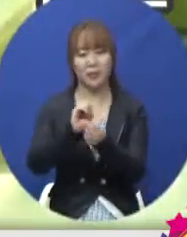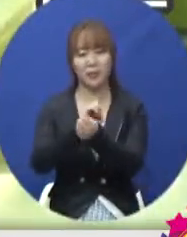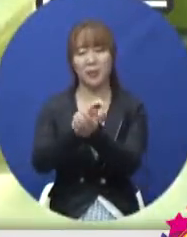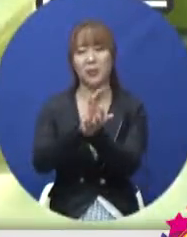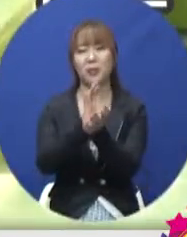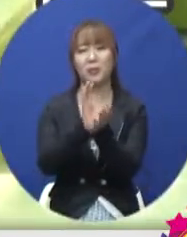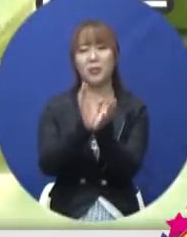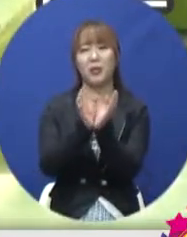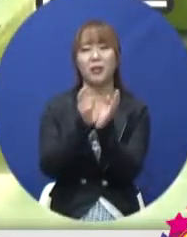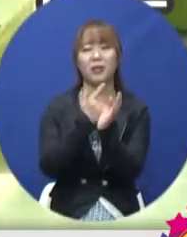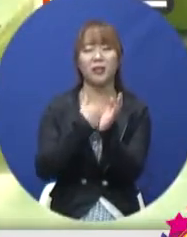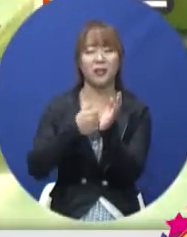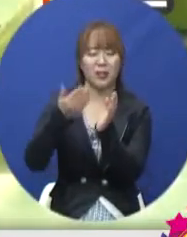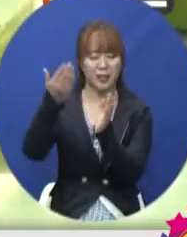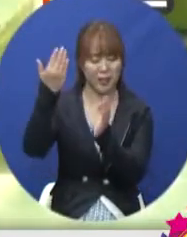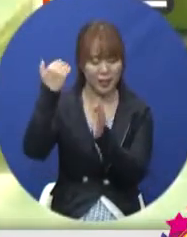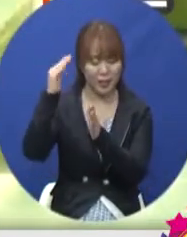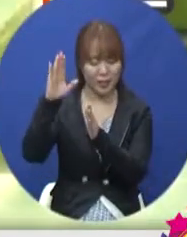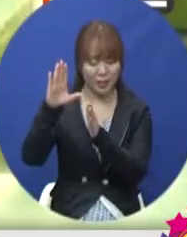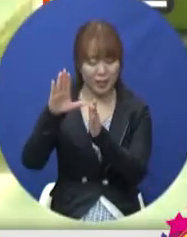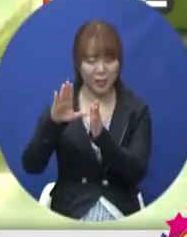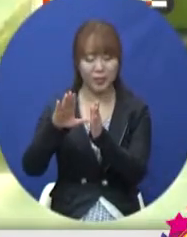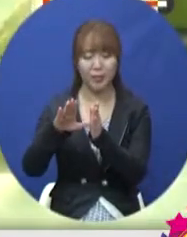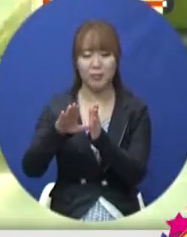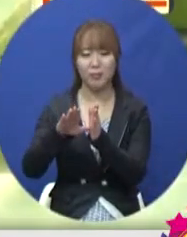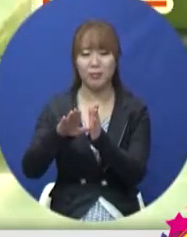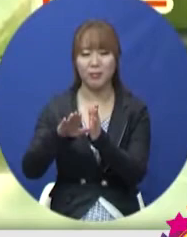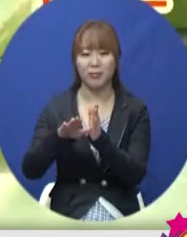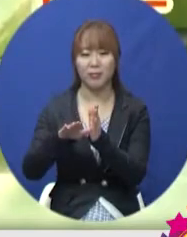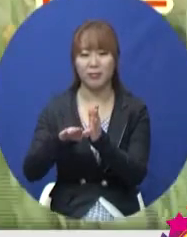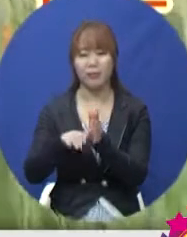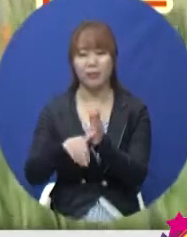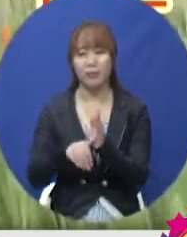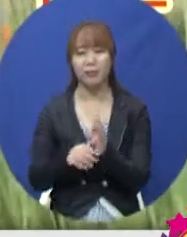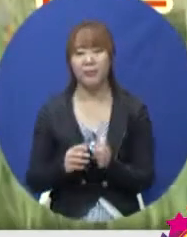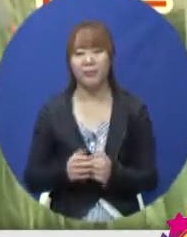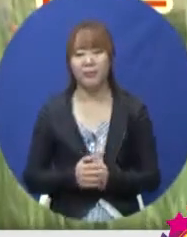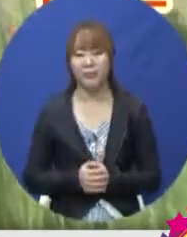애정이 꽃피던 시절